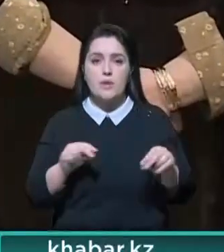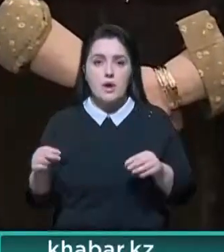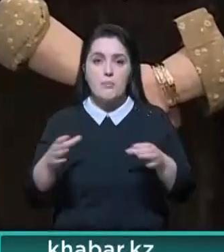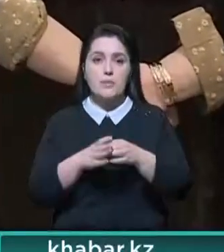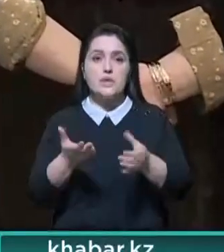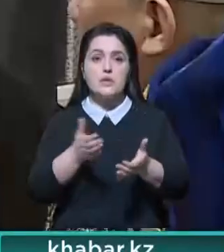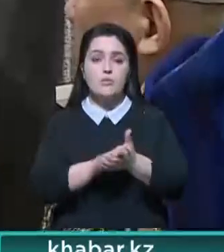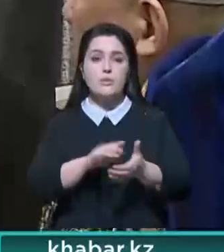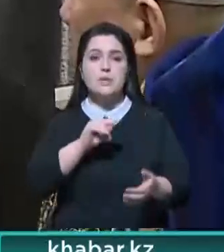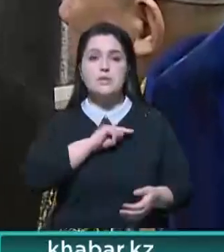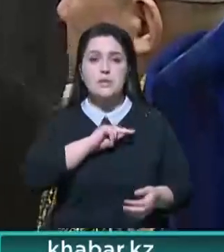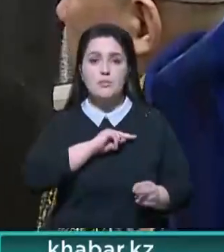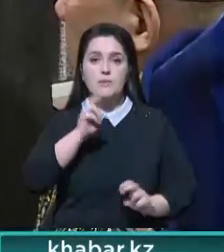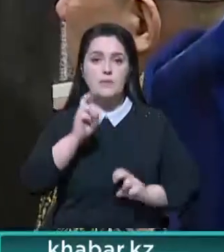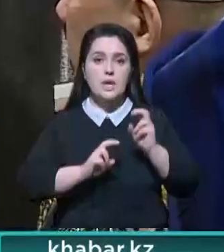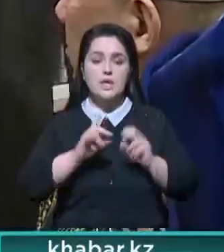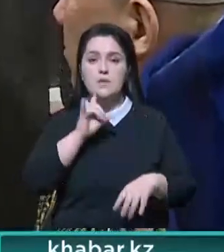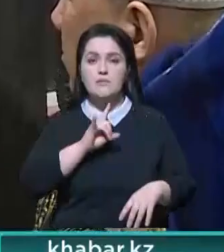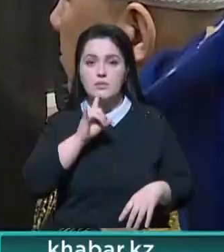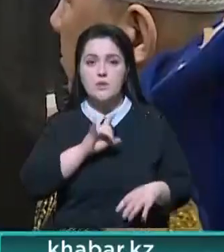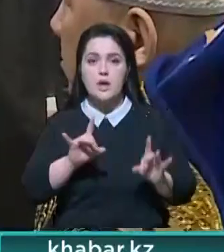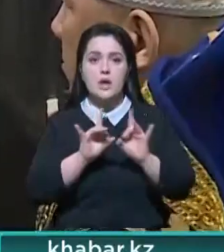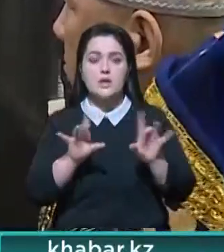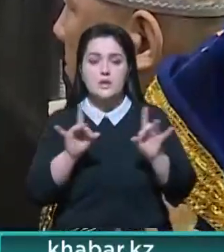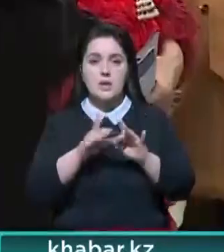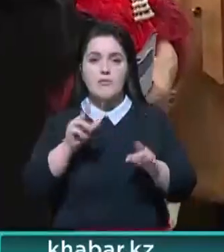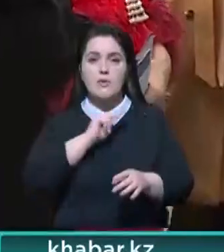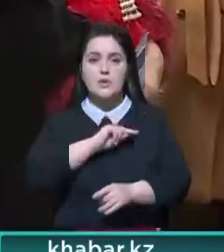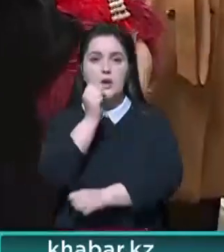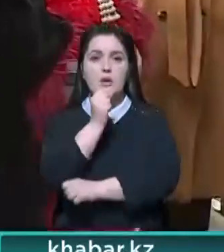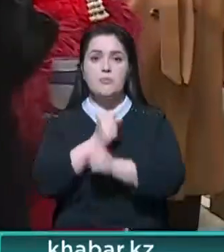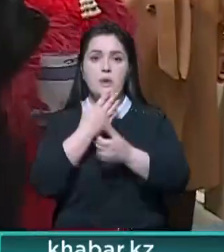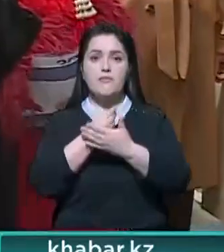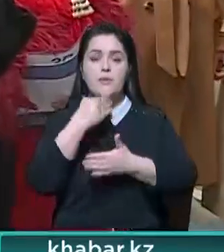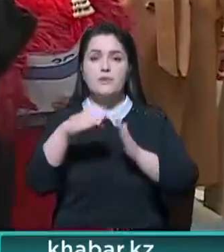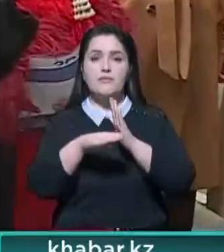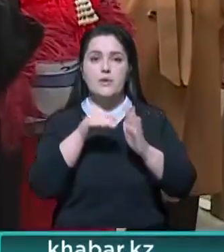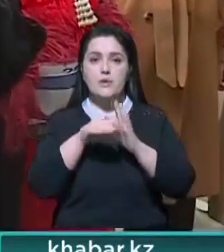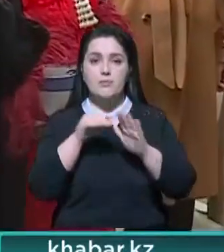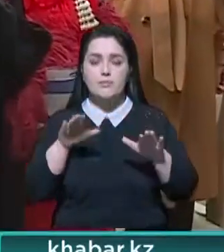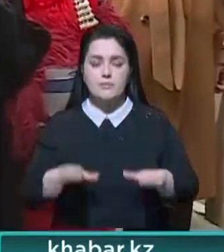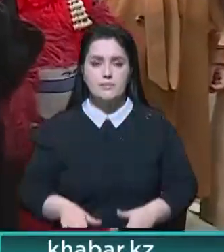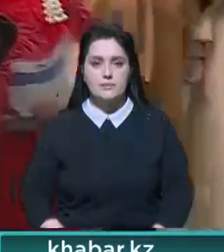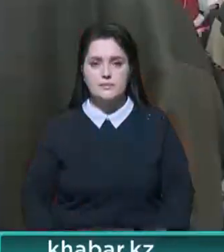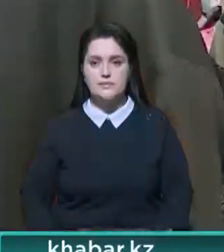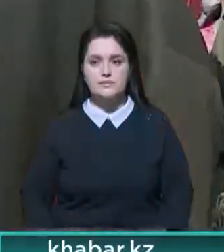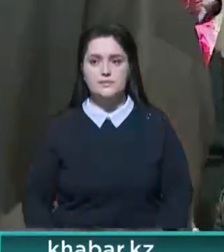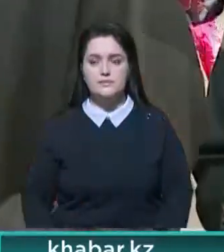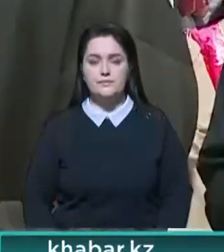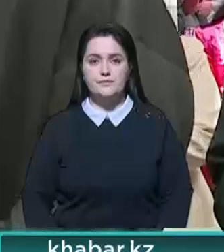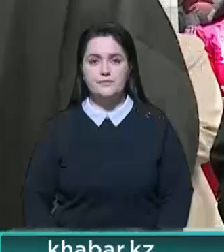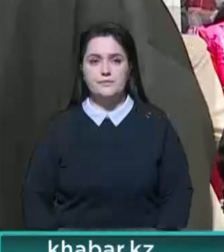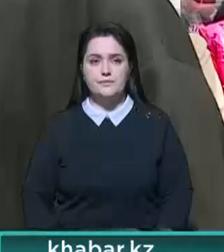благополучия. Партийцы ознакомились также с работой предприятия нефтяной отрасли, рассказали его сотрудникам о своей предвыборной платформе.